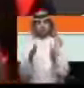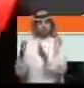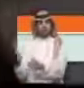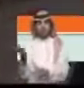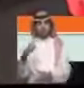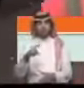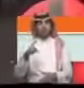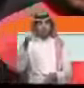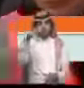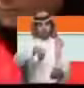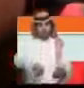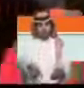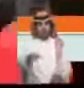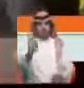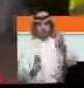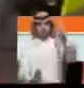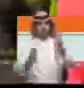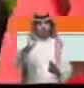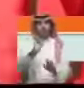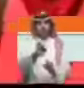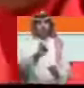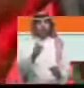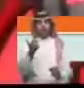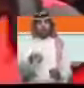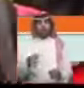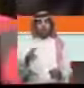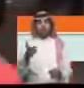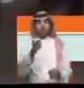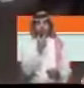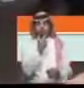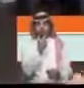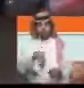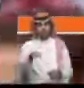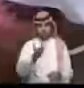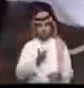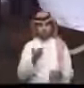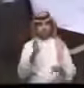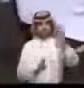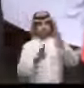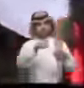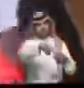أن يصوت البرلمان الثلاثاء القادم على مقترح الخروج من الاتحاد الأوروبي في نهاية مارس